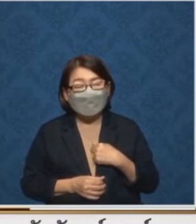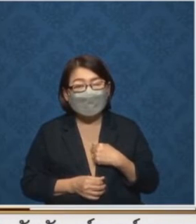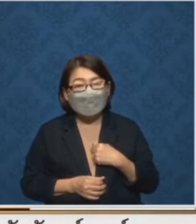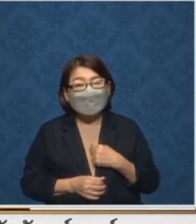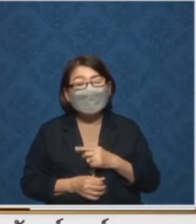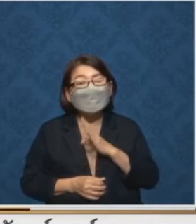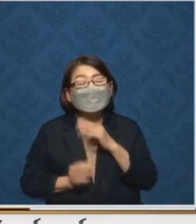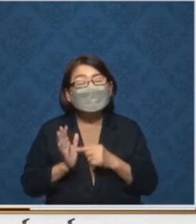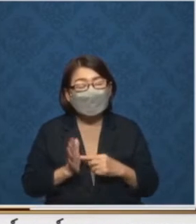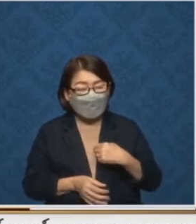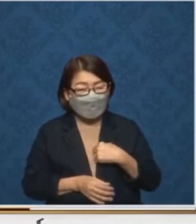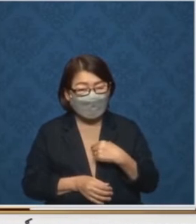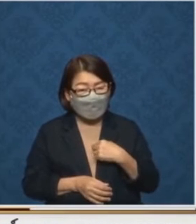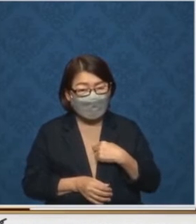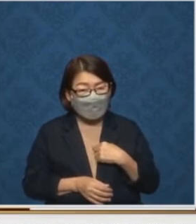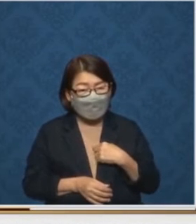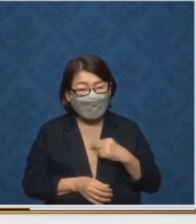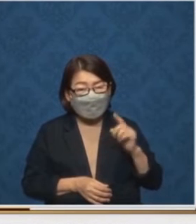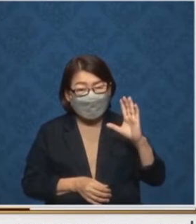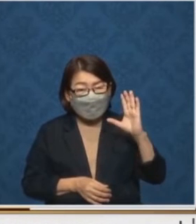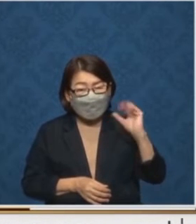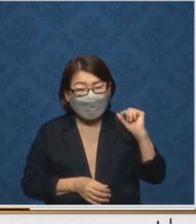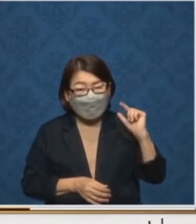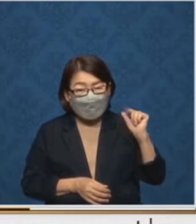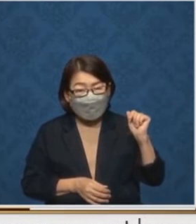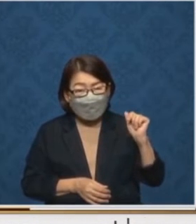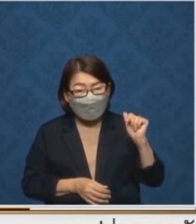ท่านจะให้เรองการแพarya Ψสสุขและวัคซีนสาม